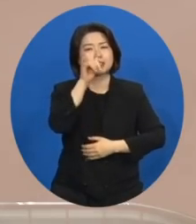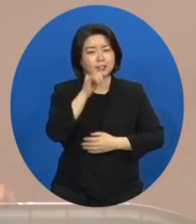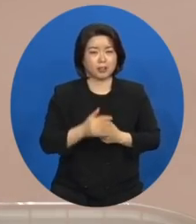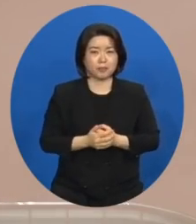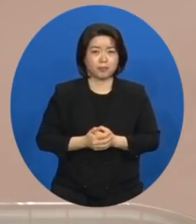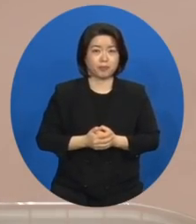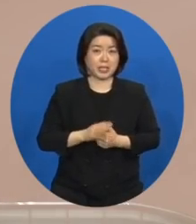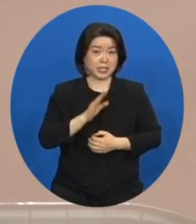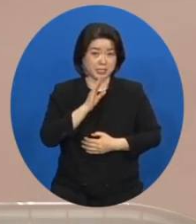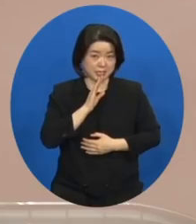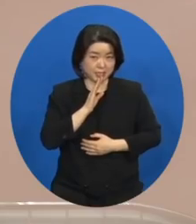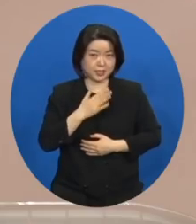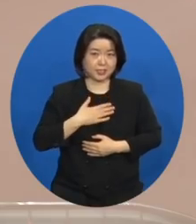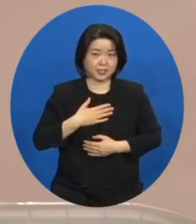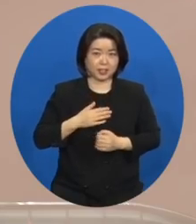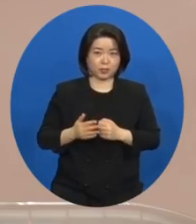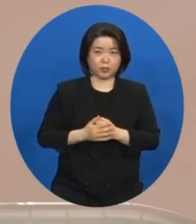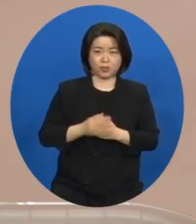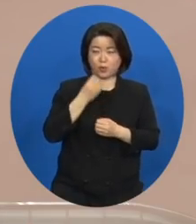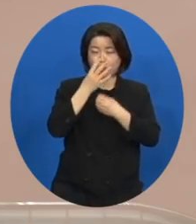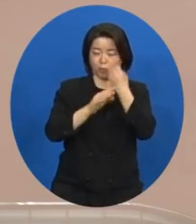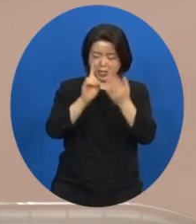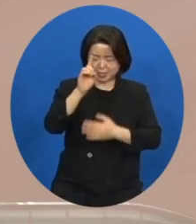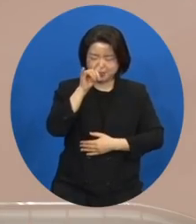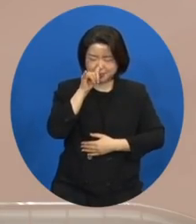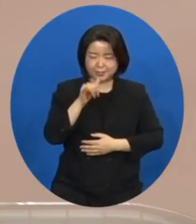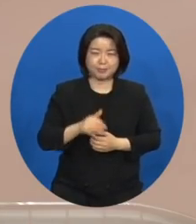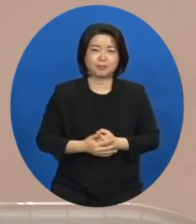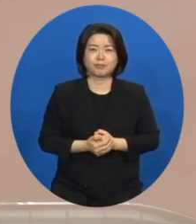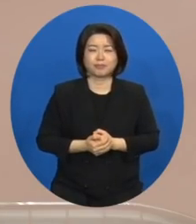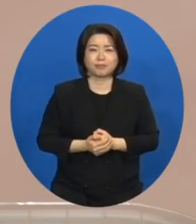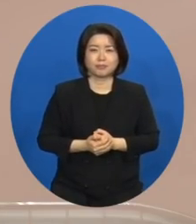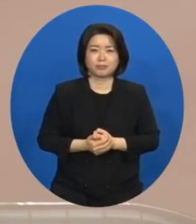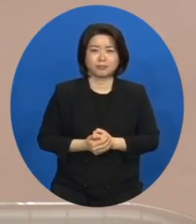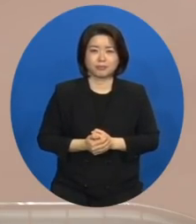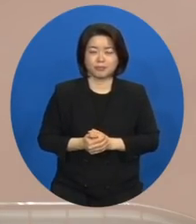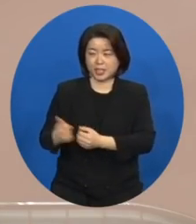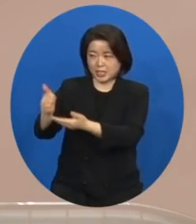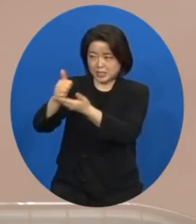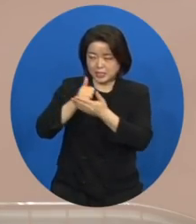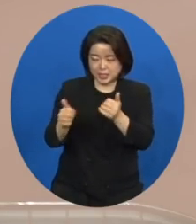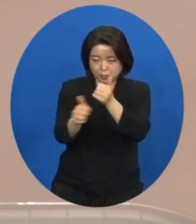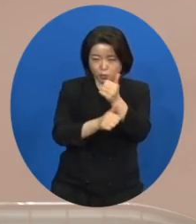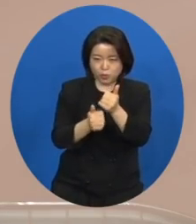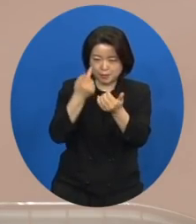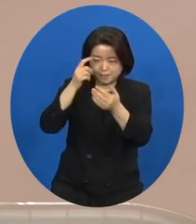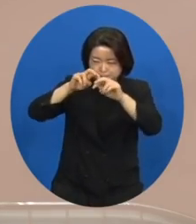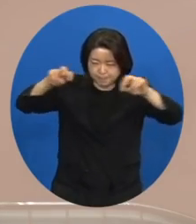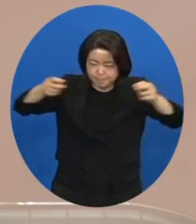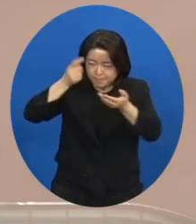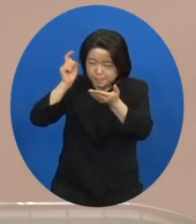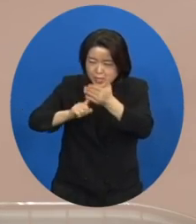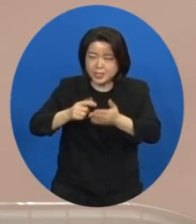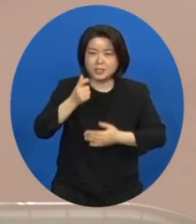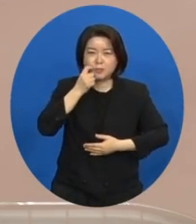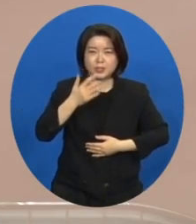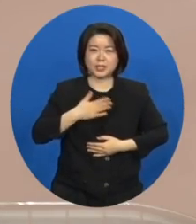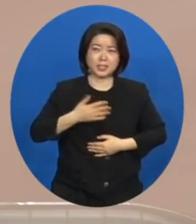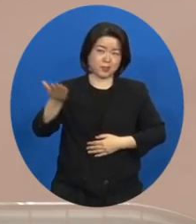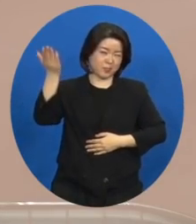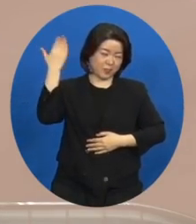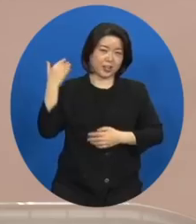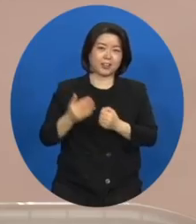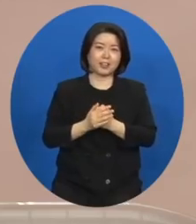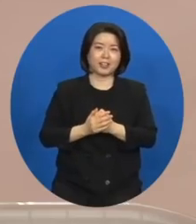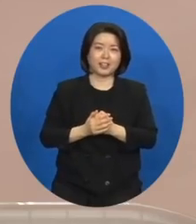사실은 이제 오늘 고백할 것 않습니다 청빙 위원회 도 밝혀내지 못한 저희과 겁니다 아마 이것이